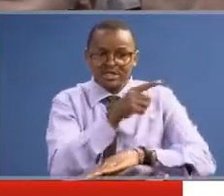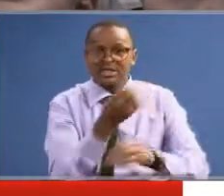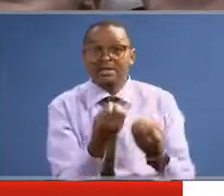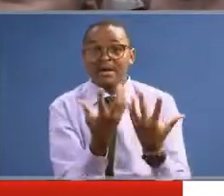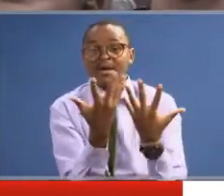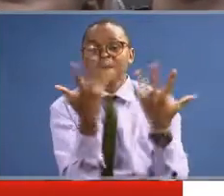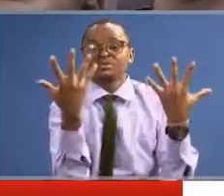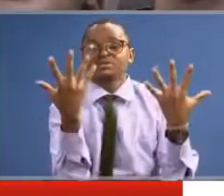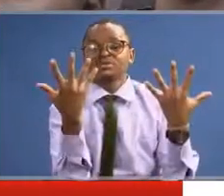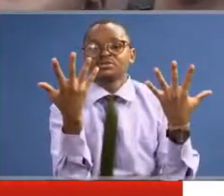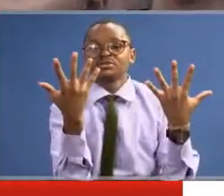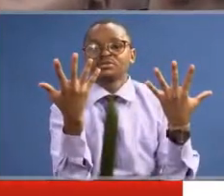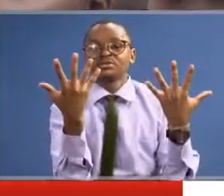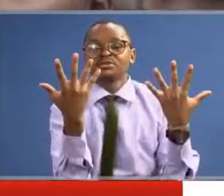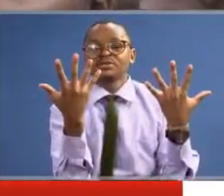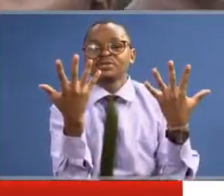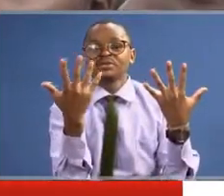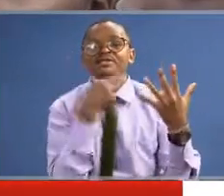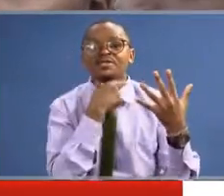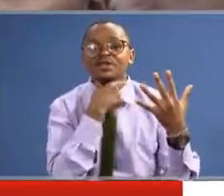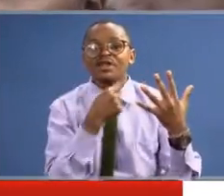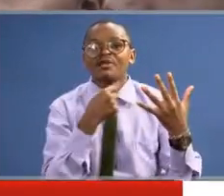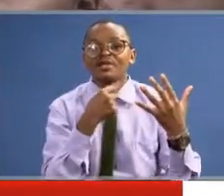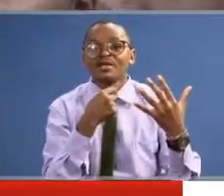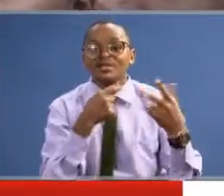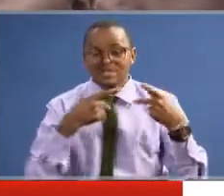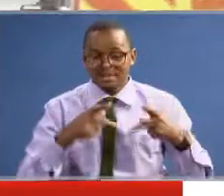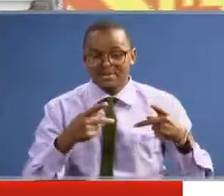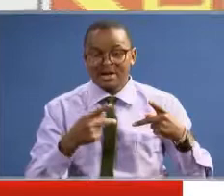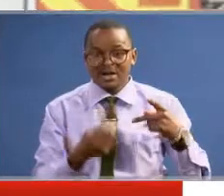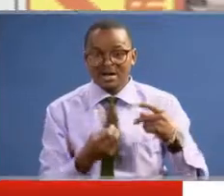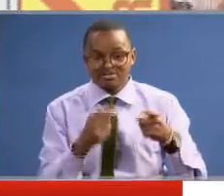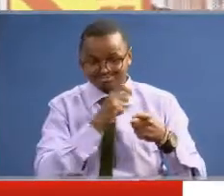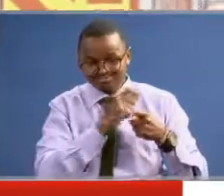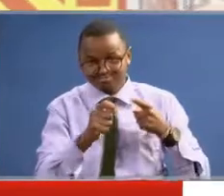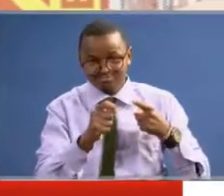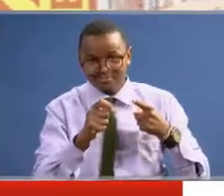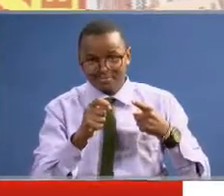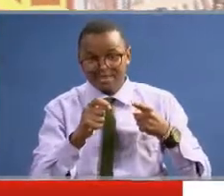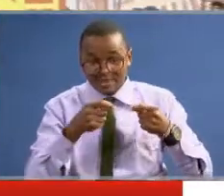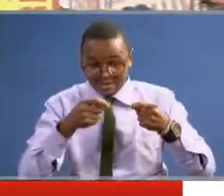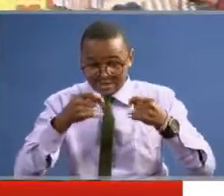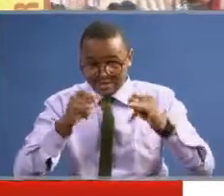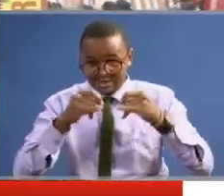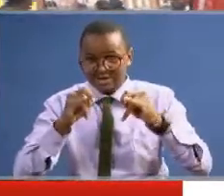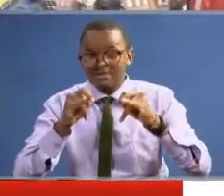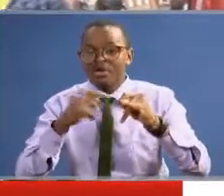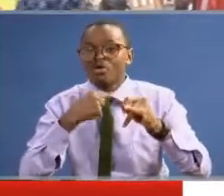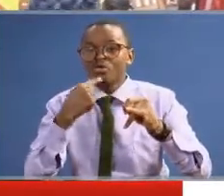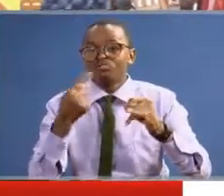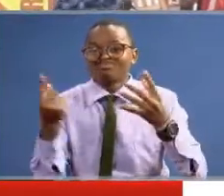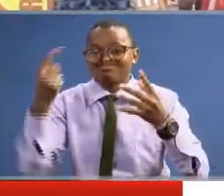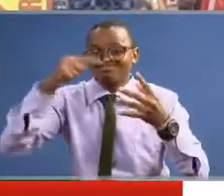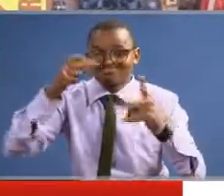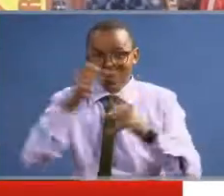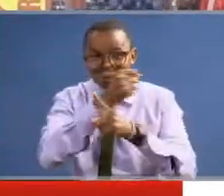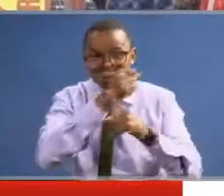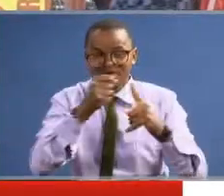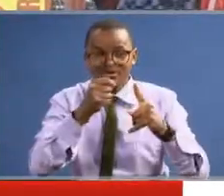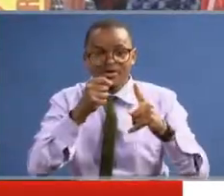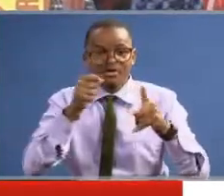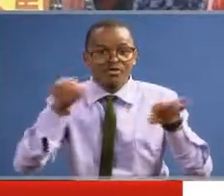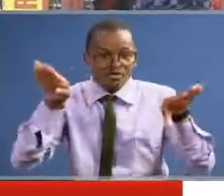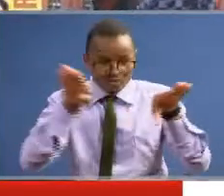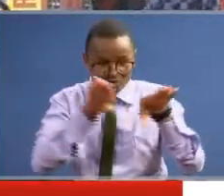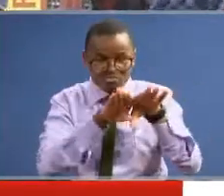kama ni watu, ninaonaga tu ni kama mtu fulani anachomaga hizo. Efforts by the firefighters who had arrived on time to join locals in putting